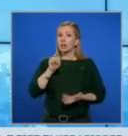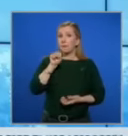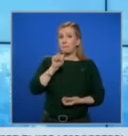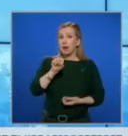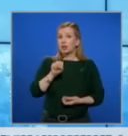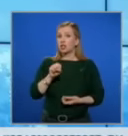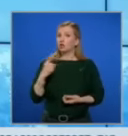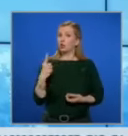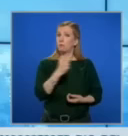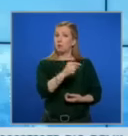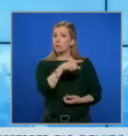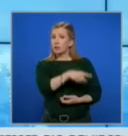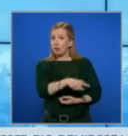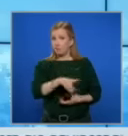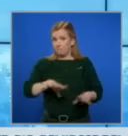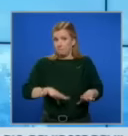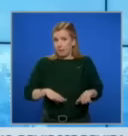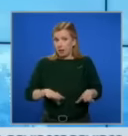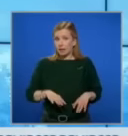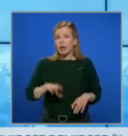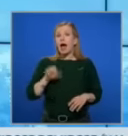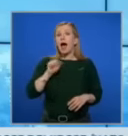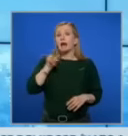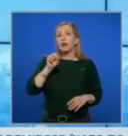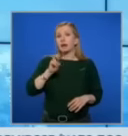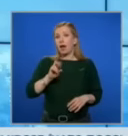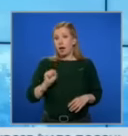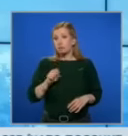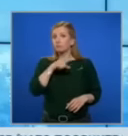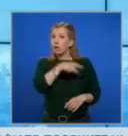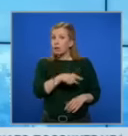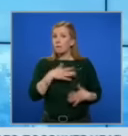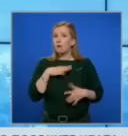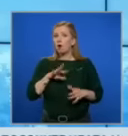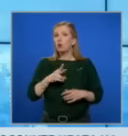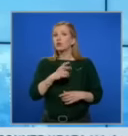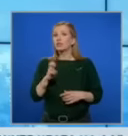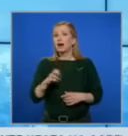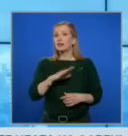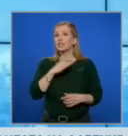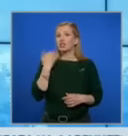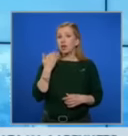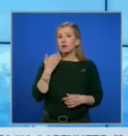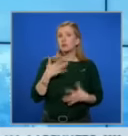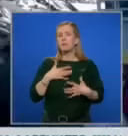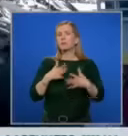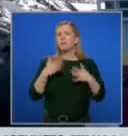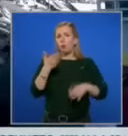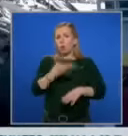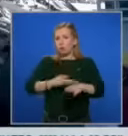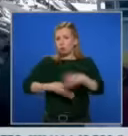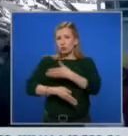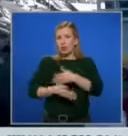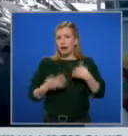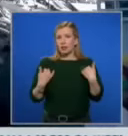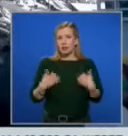ще отпътуват за град Адана. По наша информация, там имаме около 20 жертви, много пострадали.